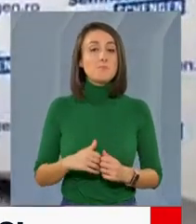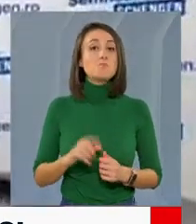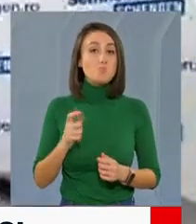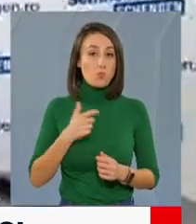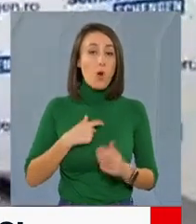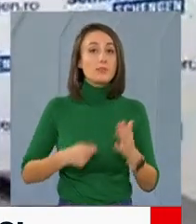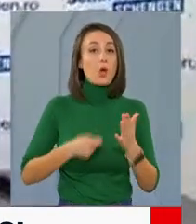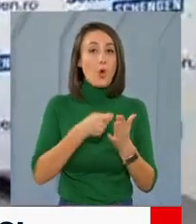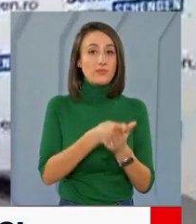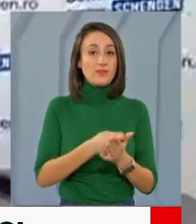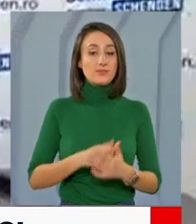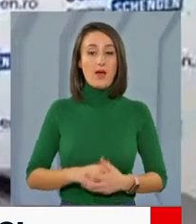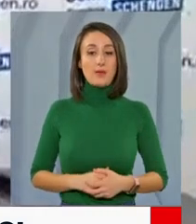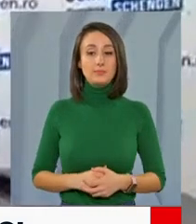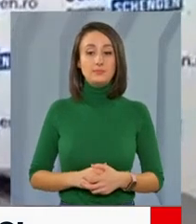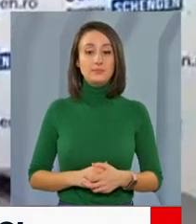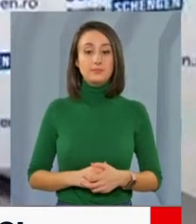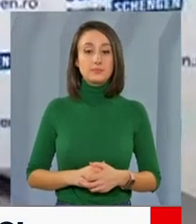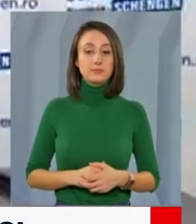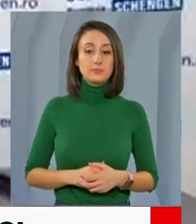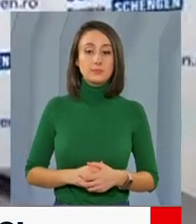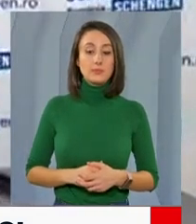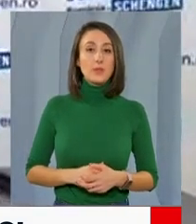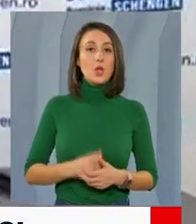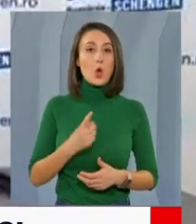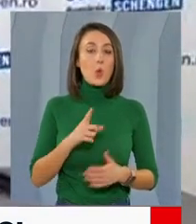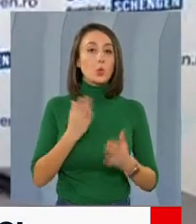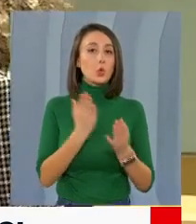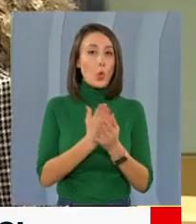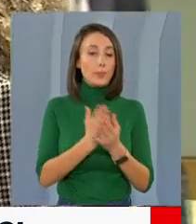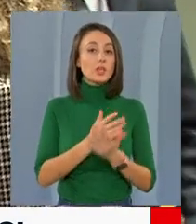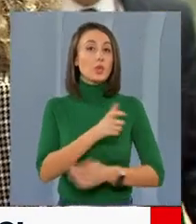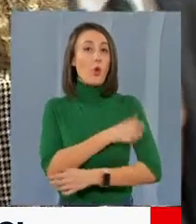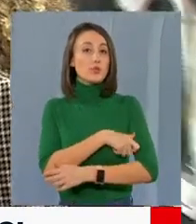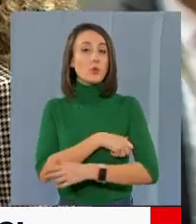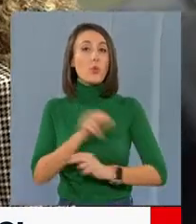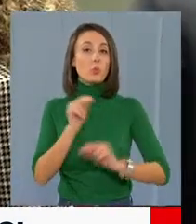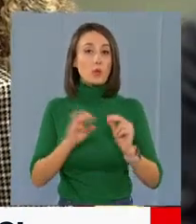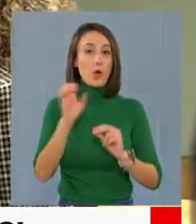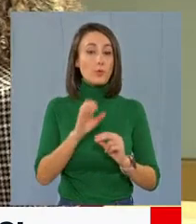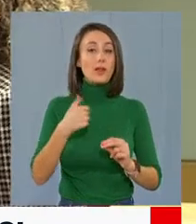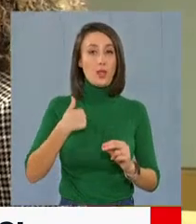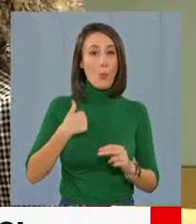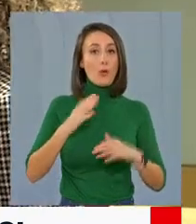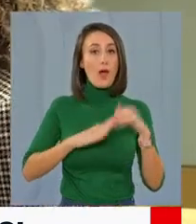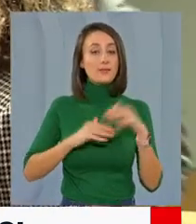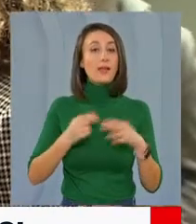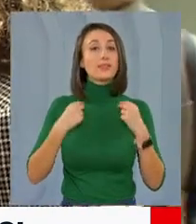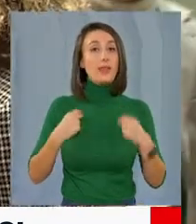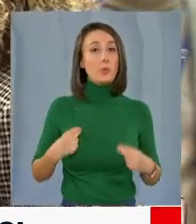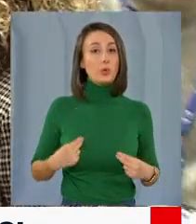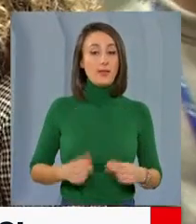fi contestat un act al Consiliului Uniunii Europene, în calitate de deputat în